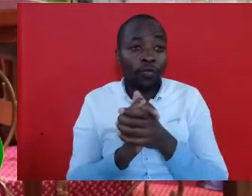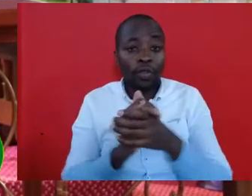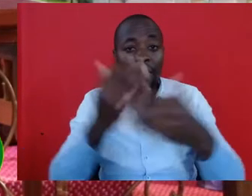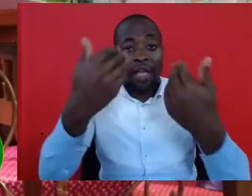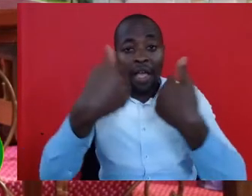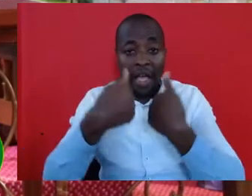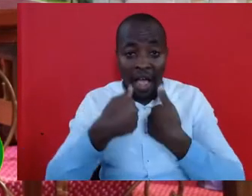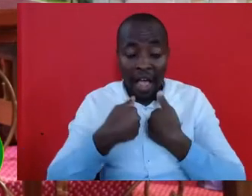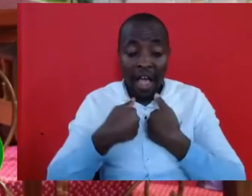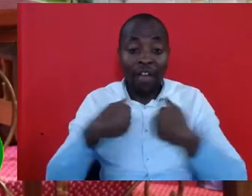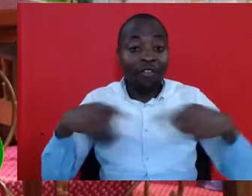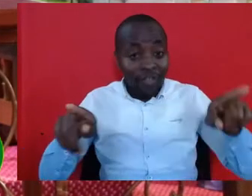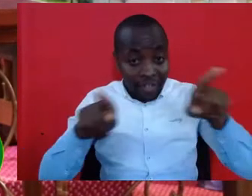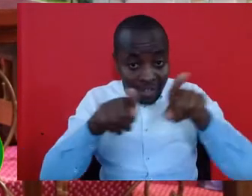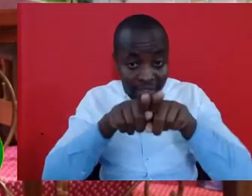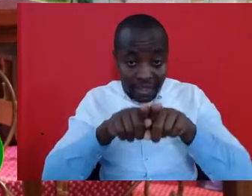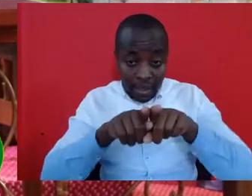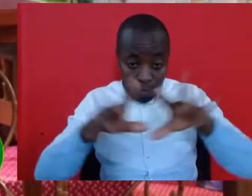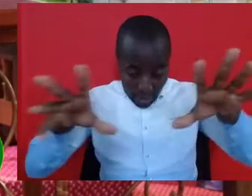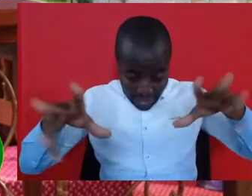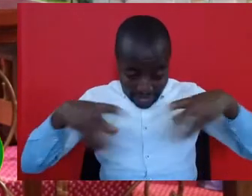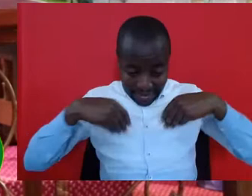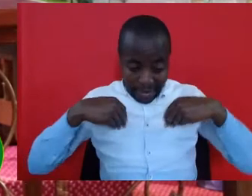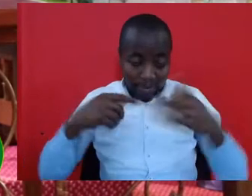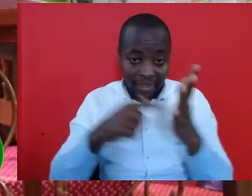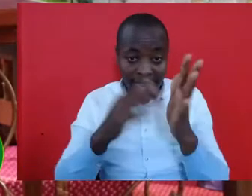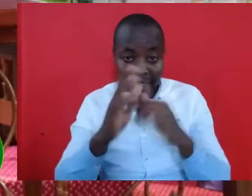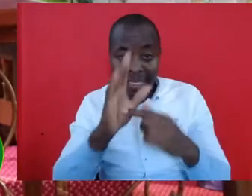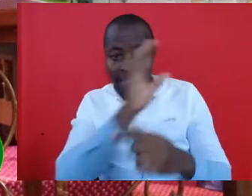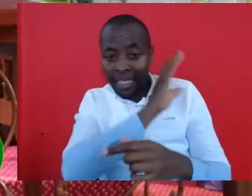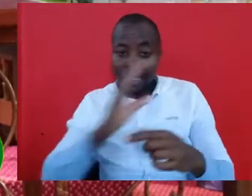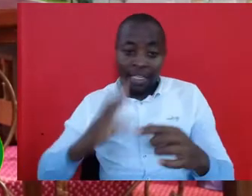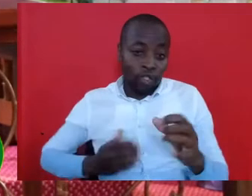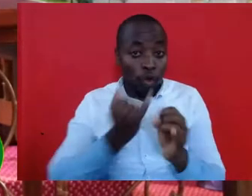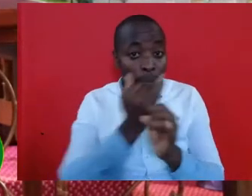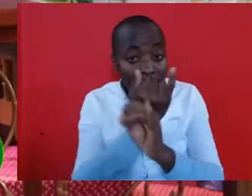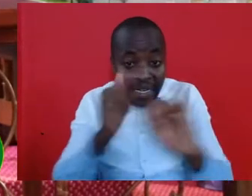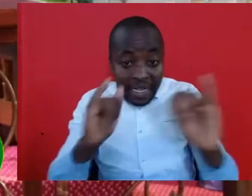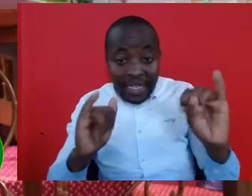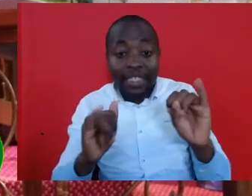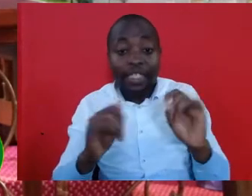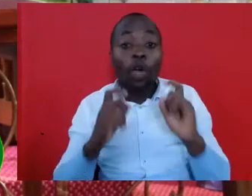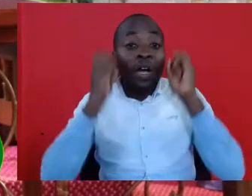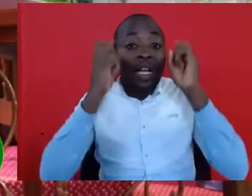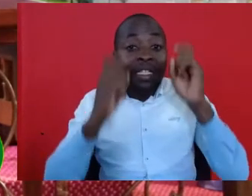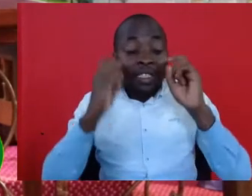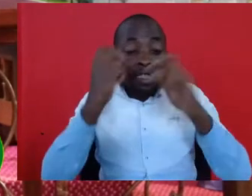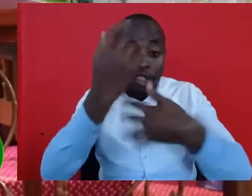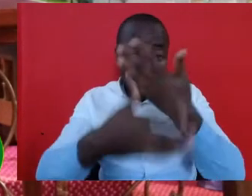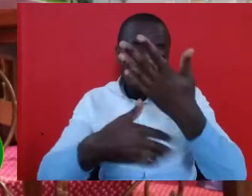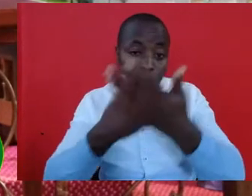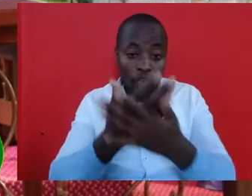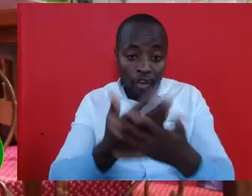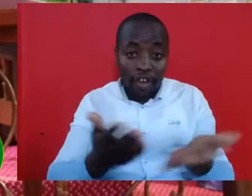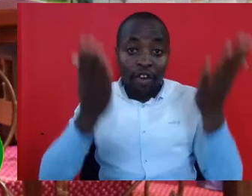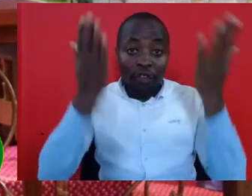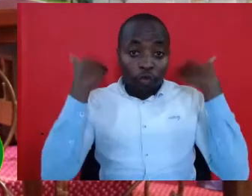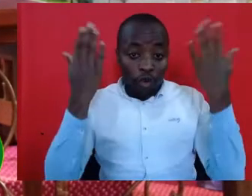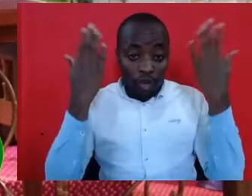Tujalie nasi pia tumpokee Yesu, tuoshwe dhambi zetu zote na milele